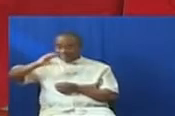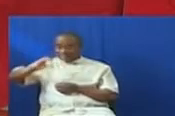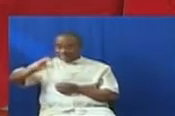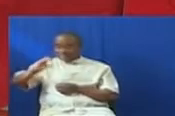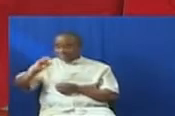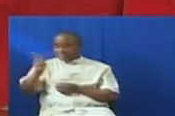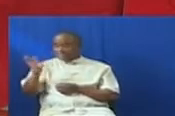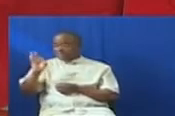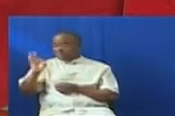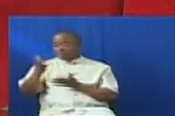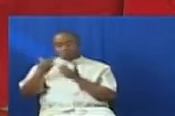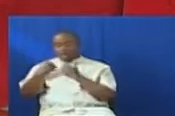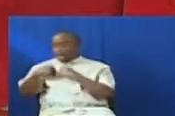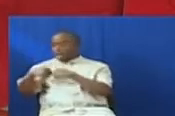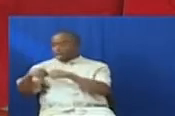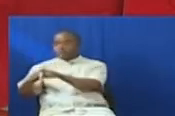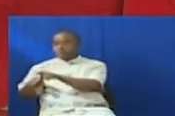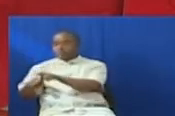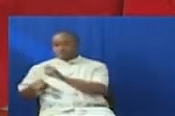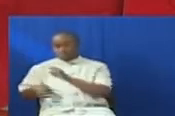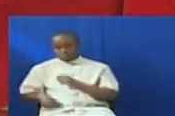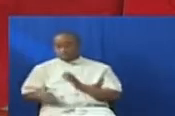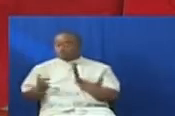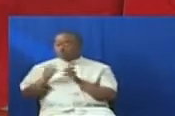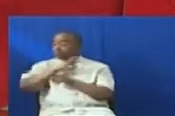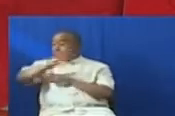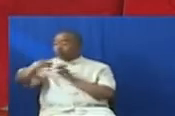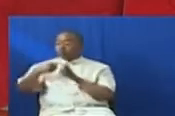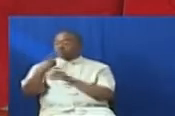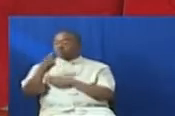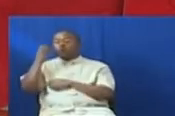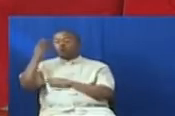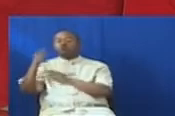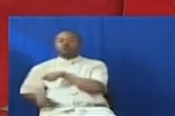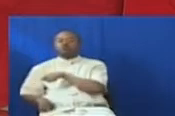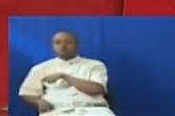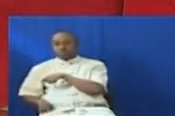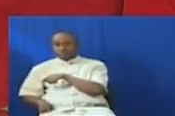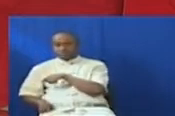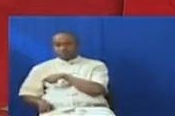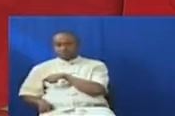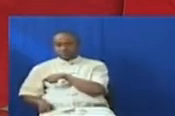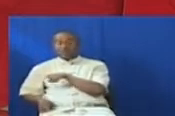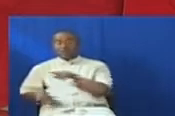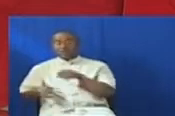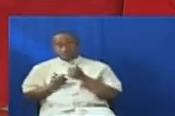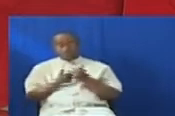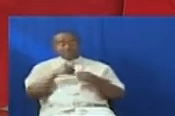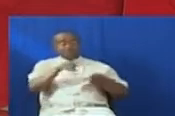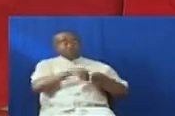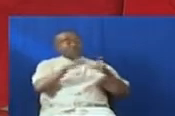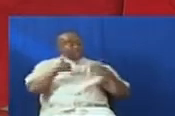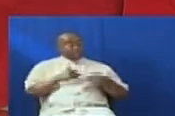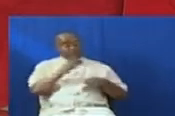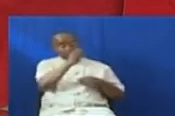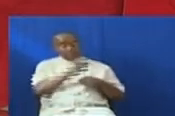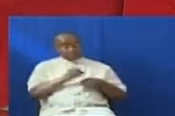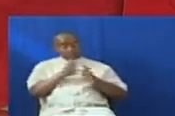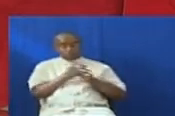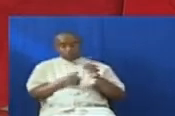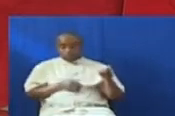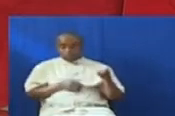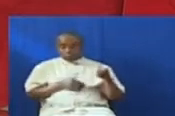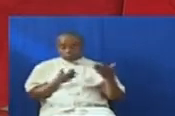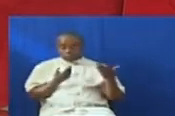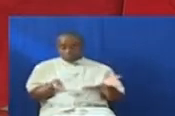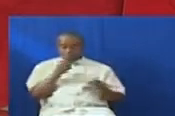haitekelezeki sana kama wanaojiunga wote ni wagonjwa. Lakini nadhani NHIF kwa sehemu kubwa ni